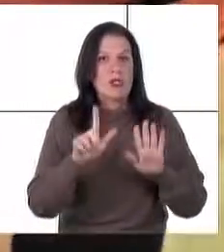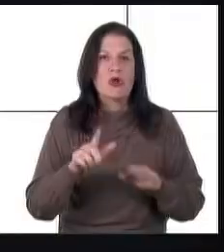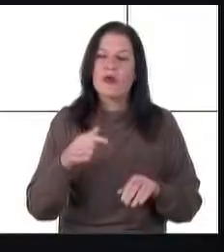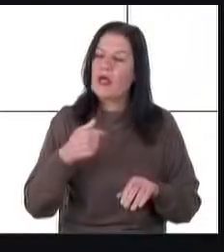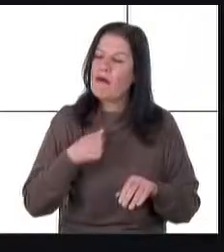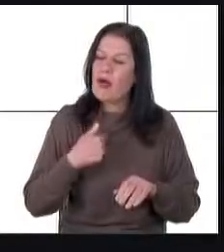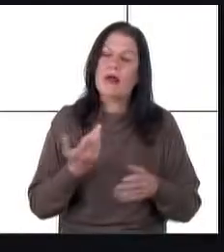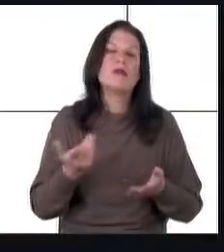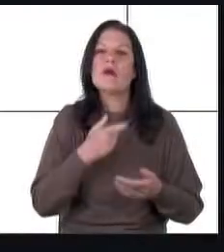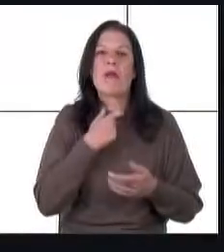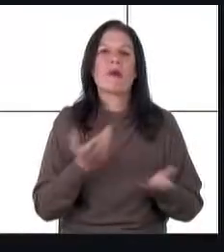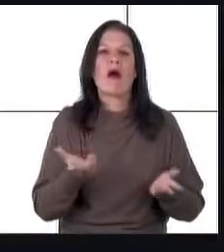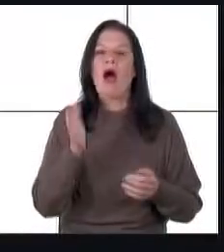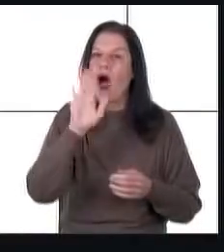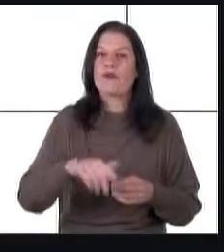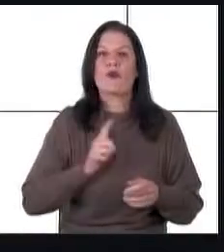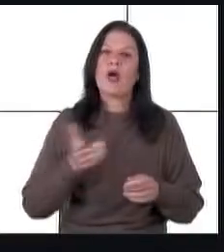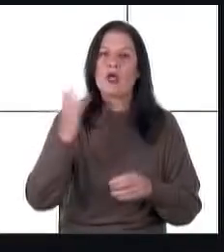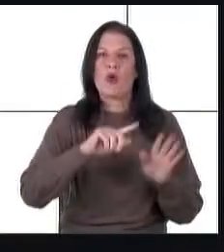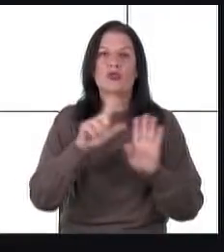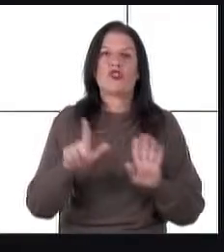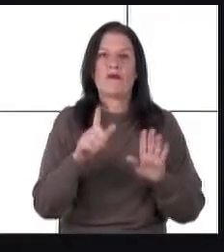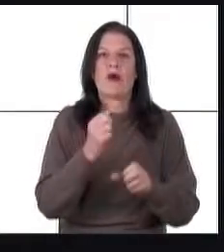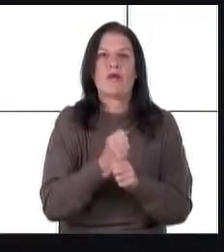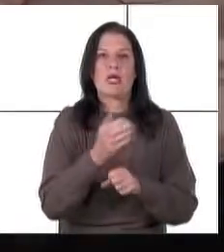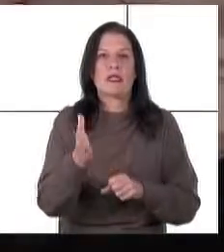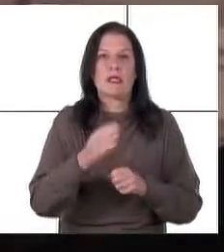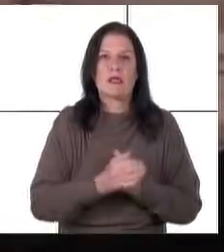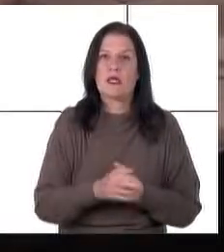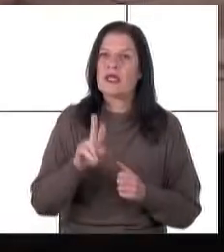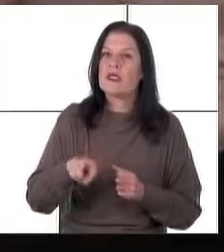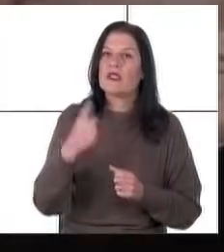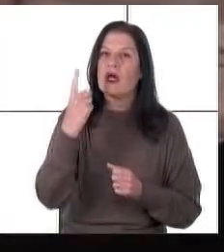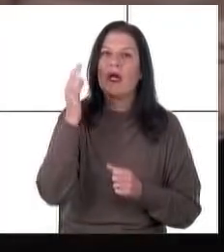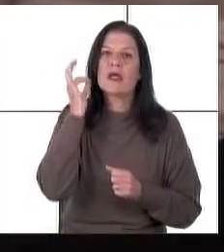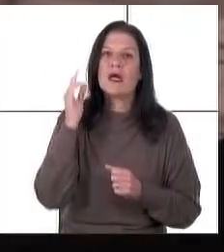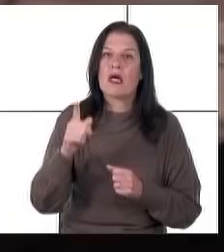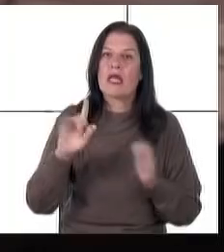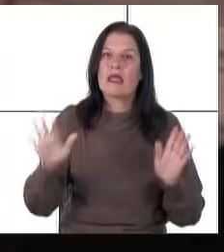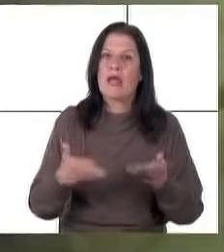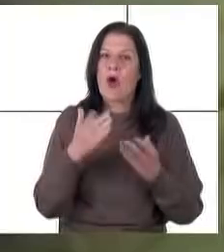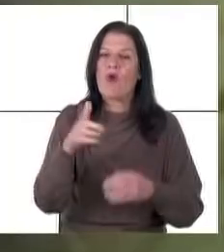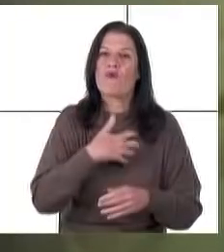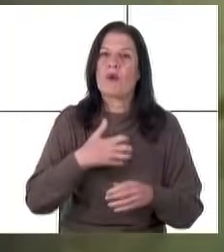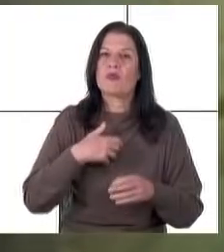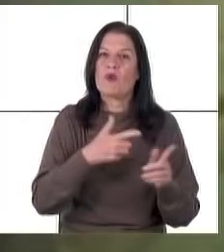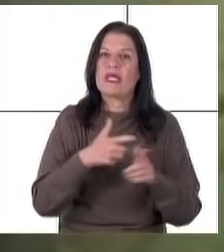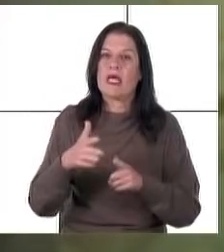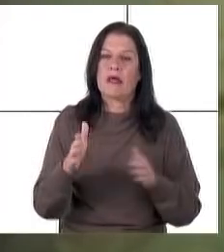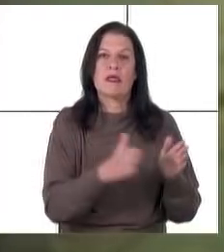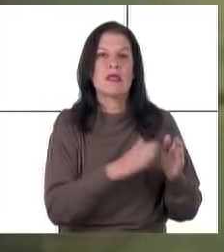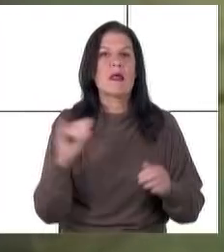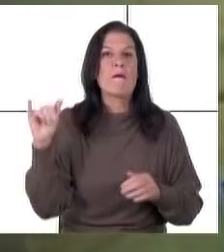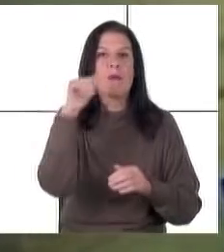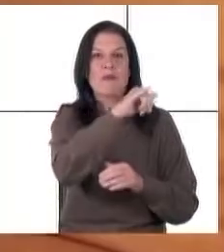בכיף. יש לנו אחת שהיא התחופה ביותר, זה הגברת בת 30, הפצועת ירי ורסיסים. במטוס, צוות